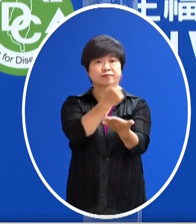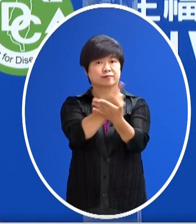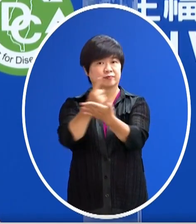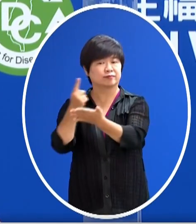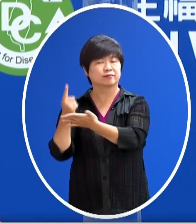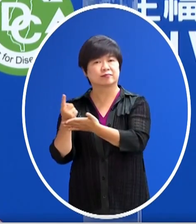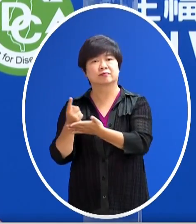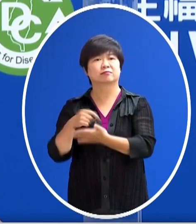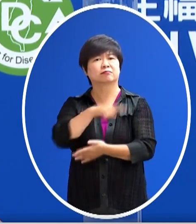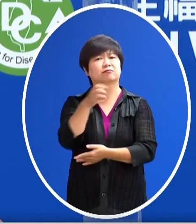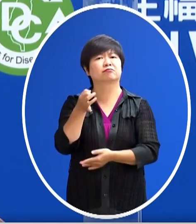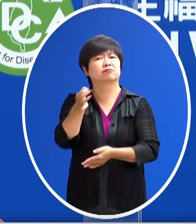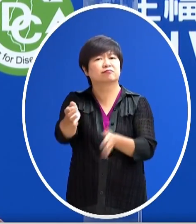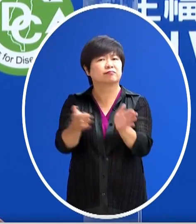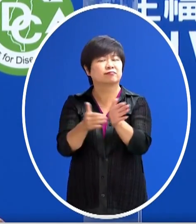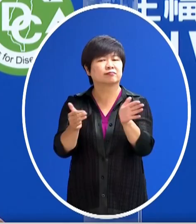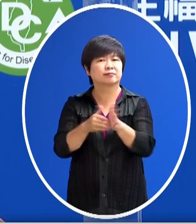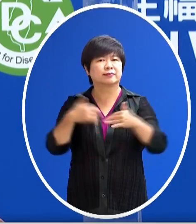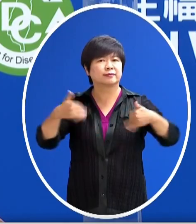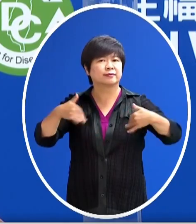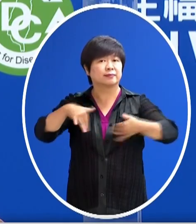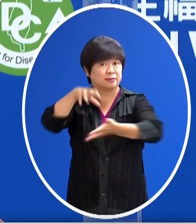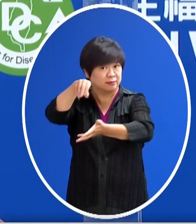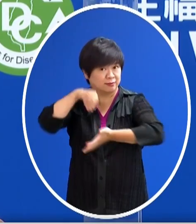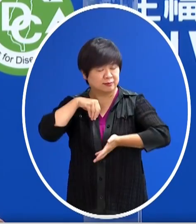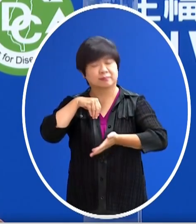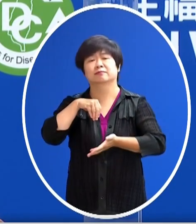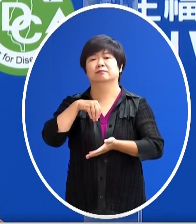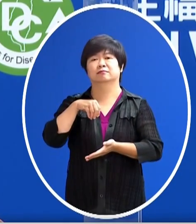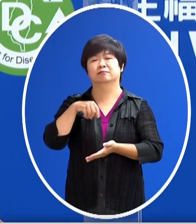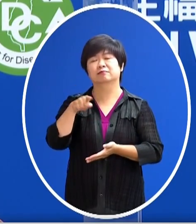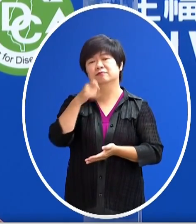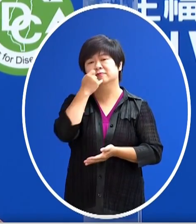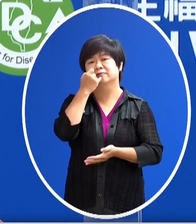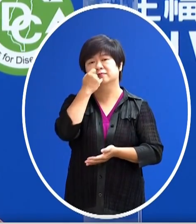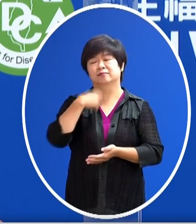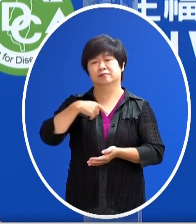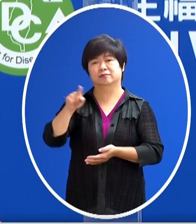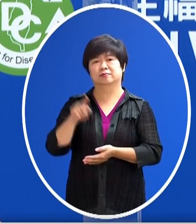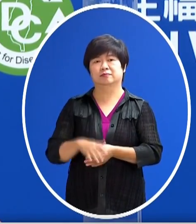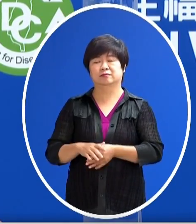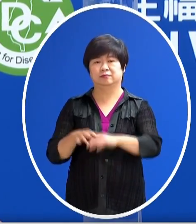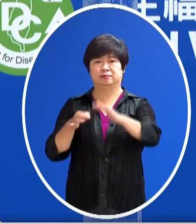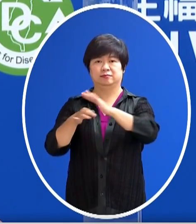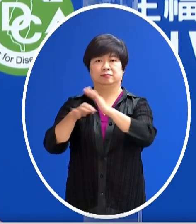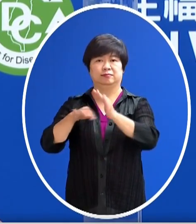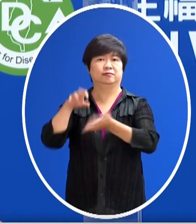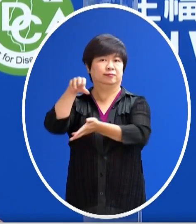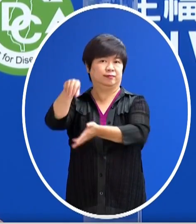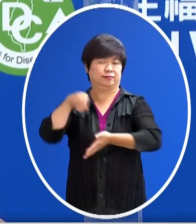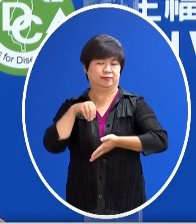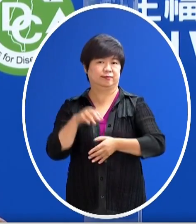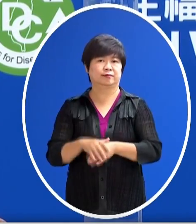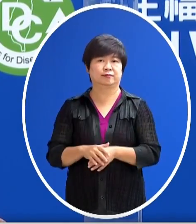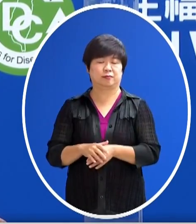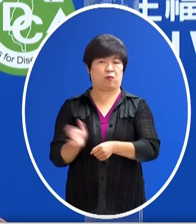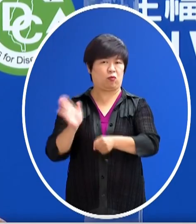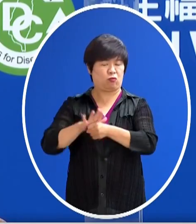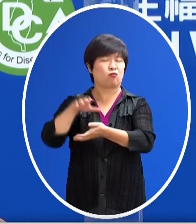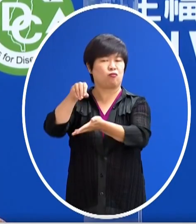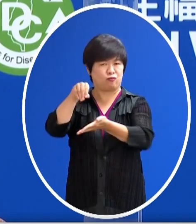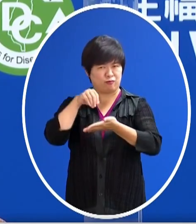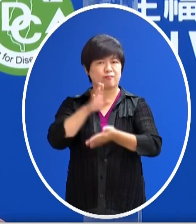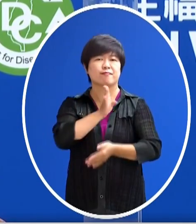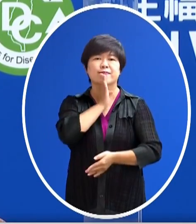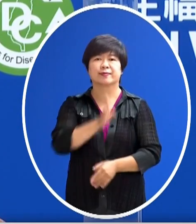所有就已经买了，那没有领的，到他所指定的地点去领取补领口罩。